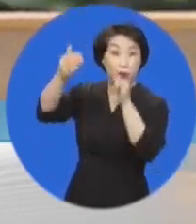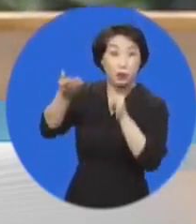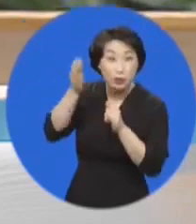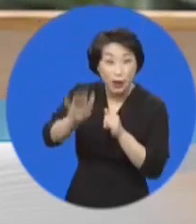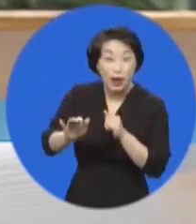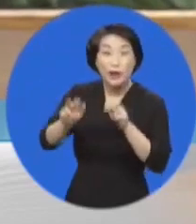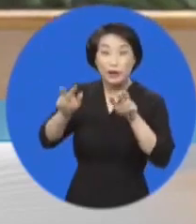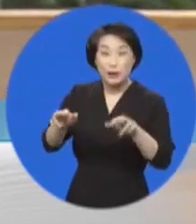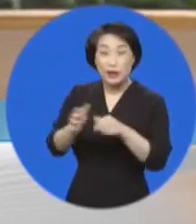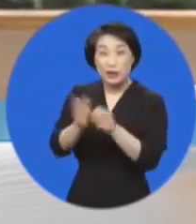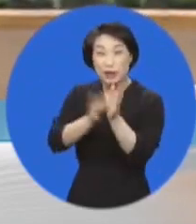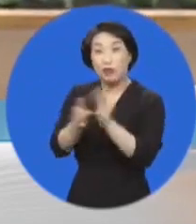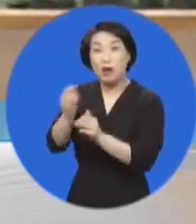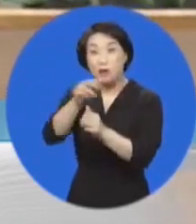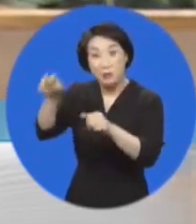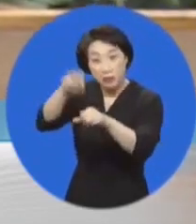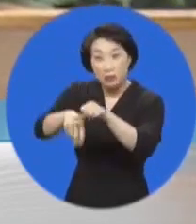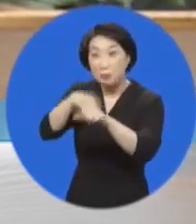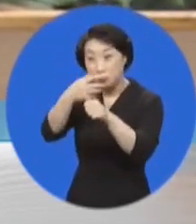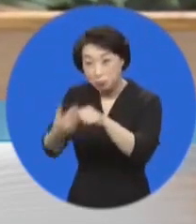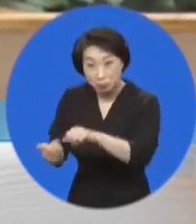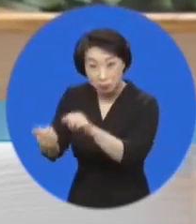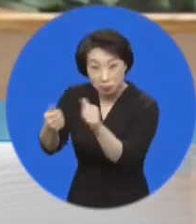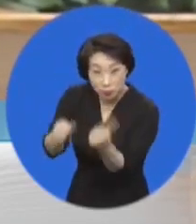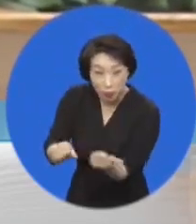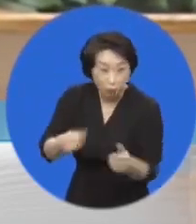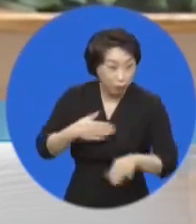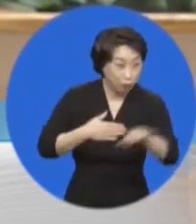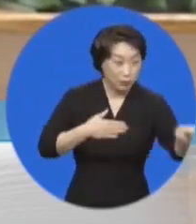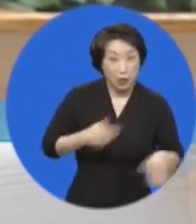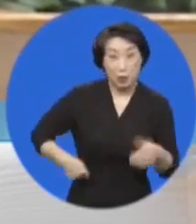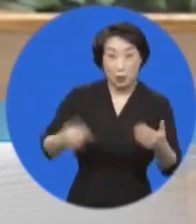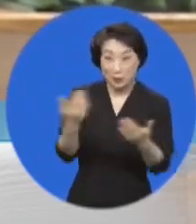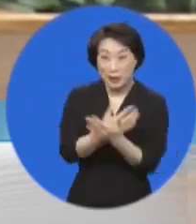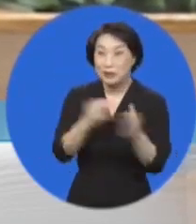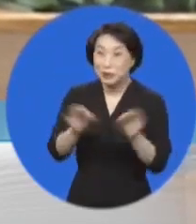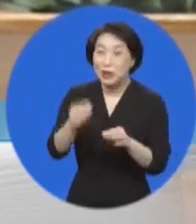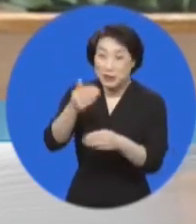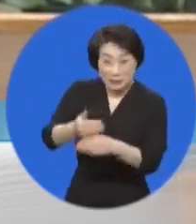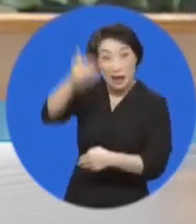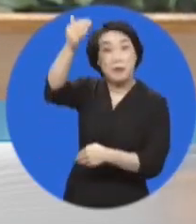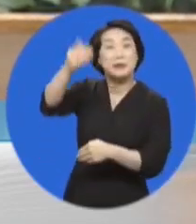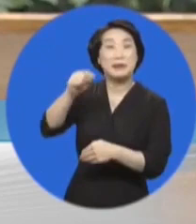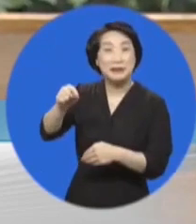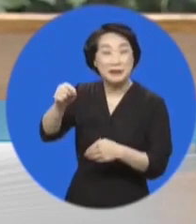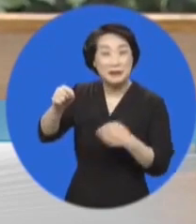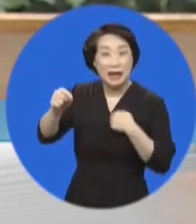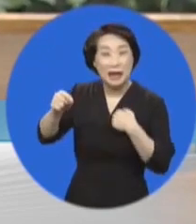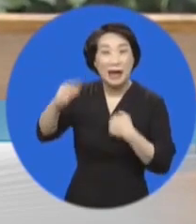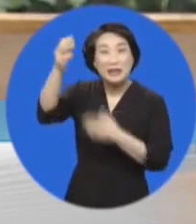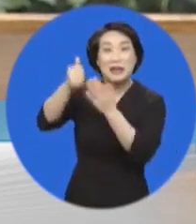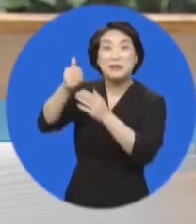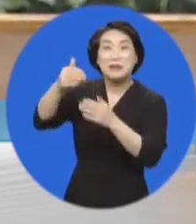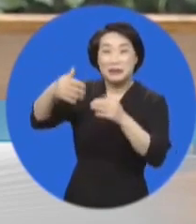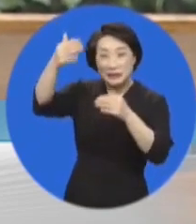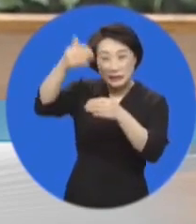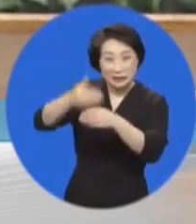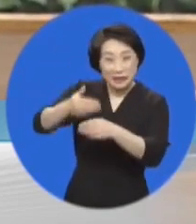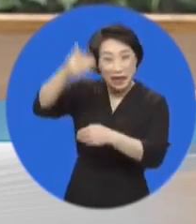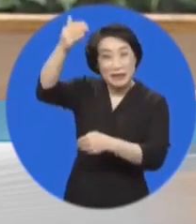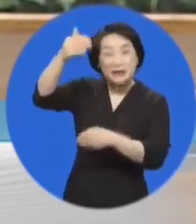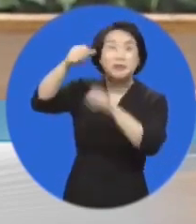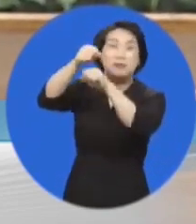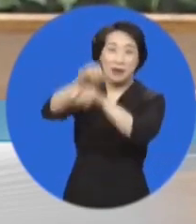가로막혔는데 그가 피 흘려 죽으시고 우리가 회개하는 순간에 나와 하나님은 이미